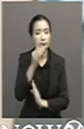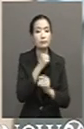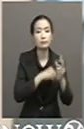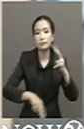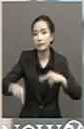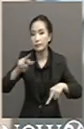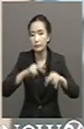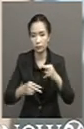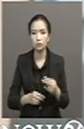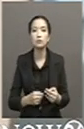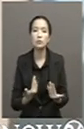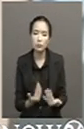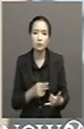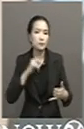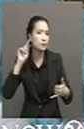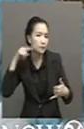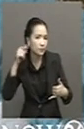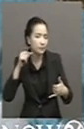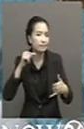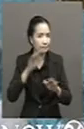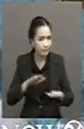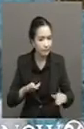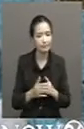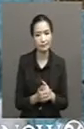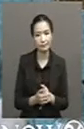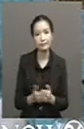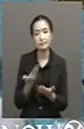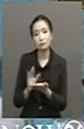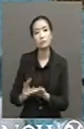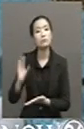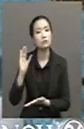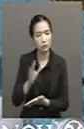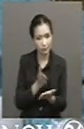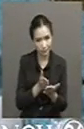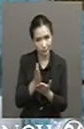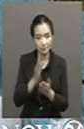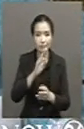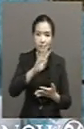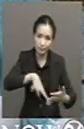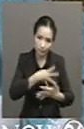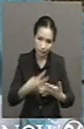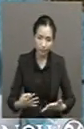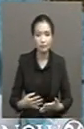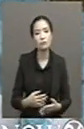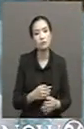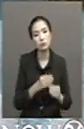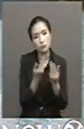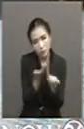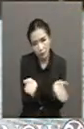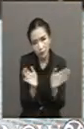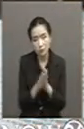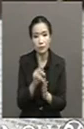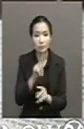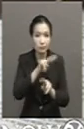ครองสวัสดิภาพของผู้หญิงและเด็กเพราะว่าการลงทุนด้านการวางแผนครอบครัวทุกๆ 1ดอลลาร์จะให้ผลตอบแทน